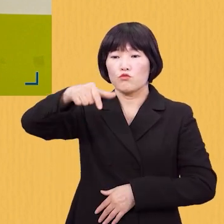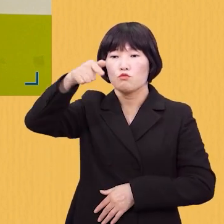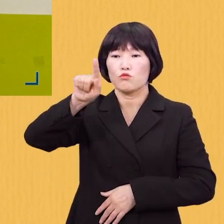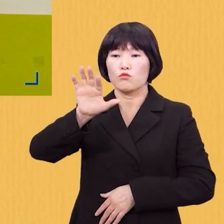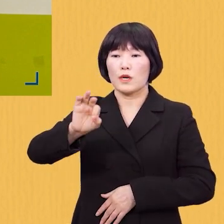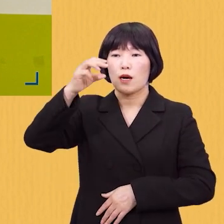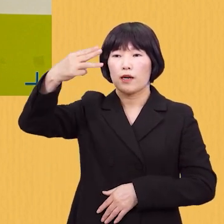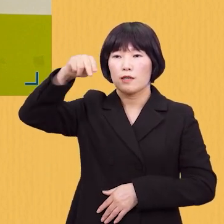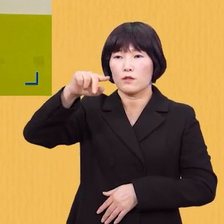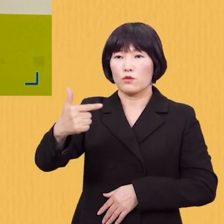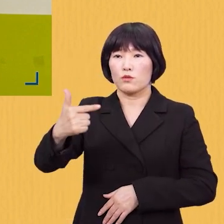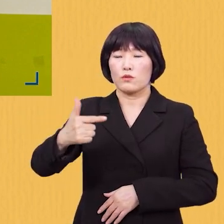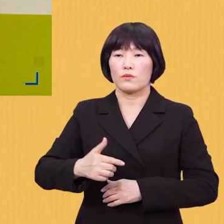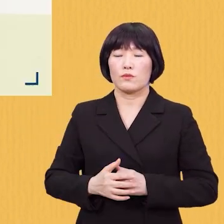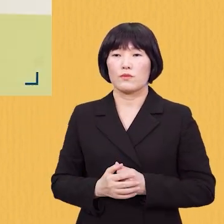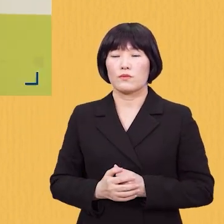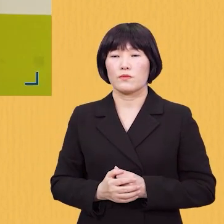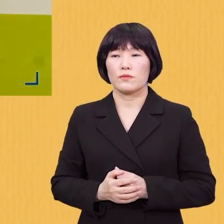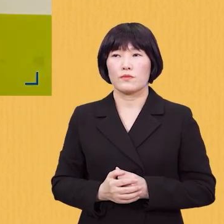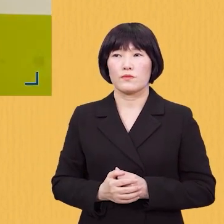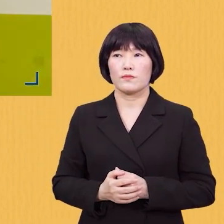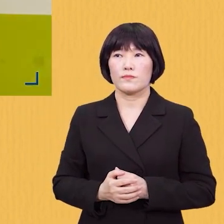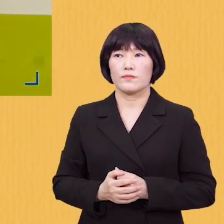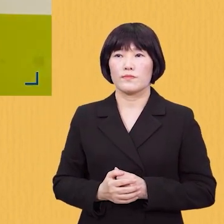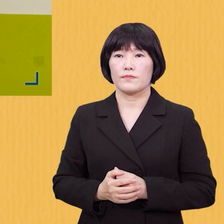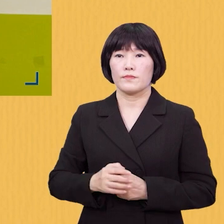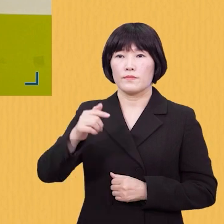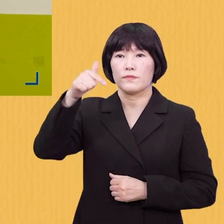종합복지관 구강윤님,